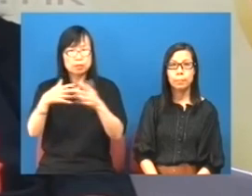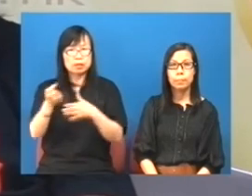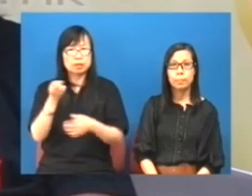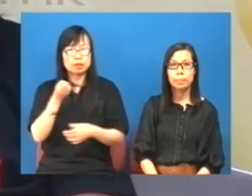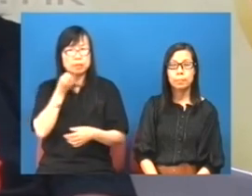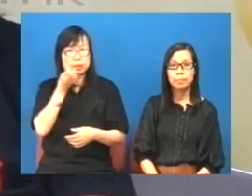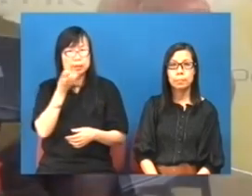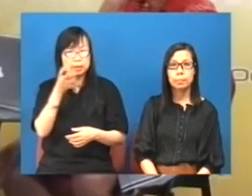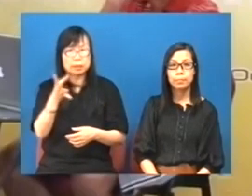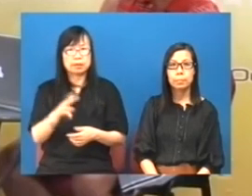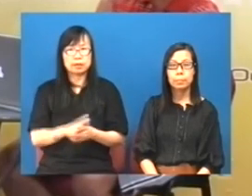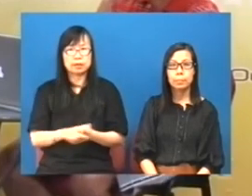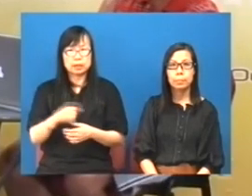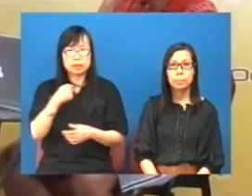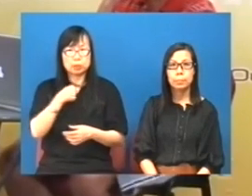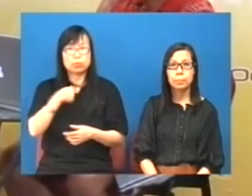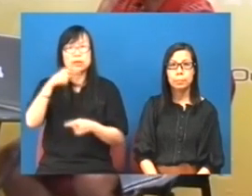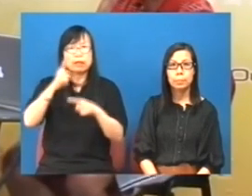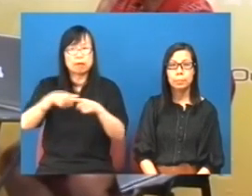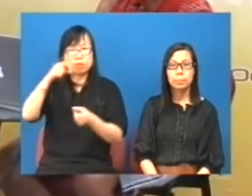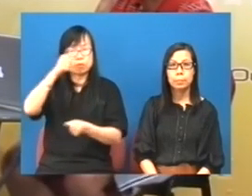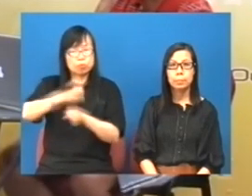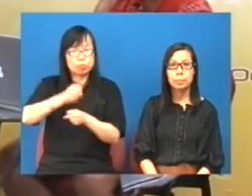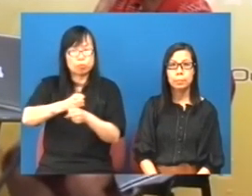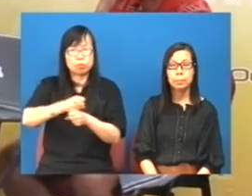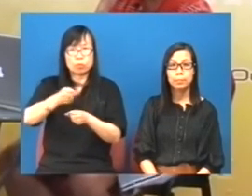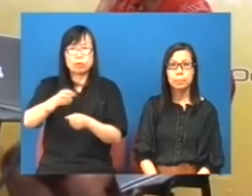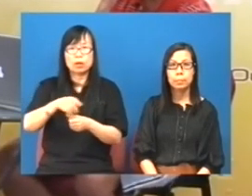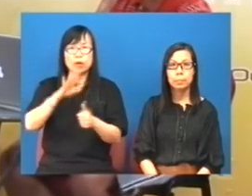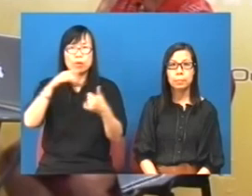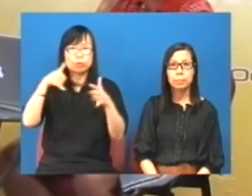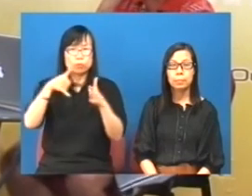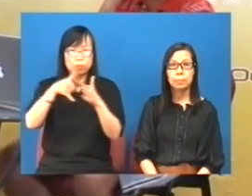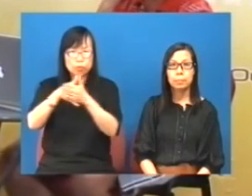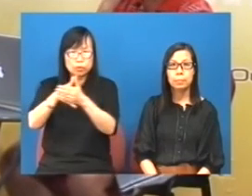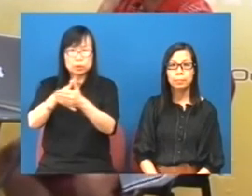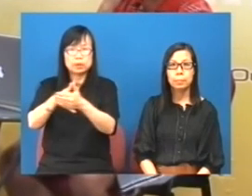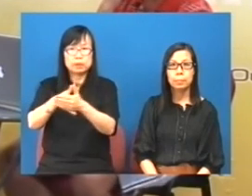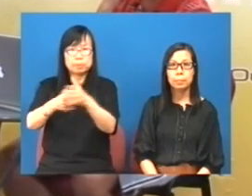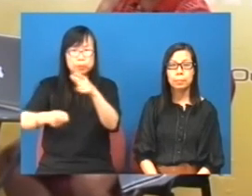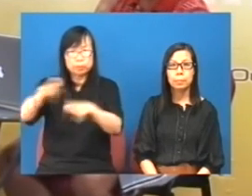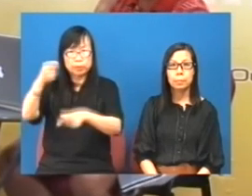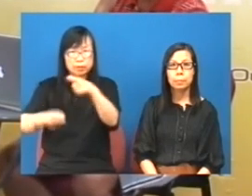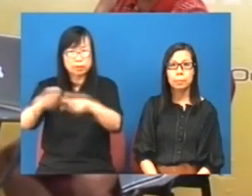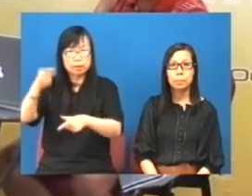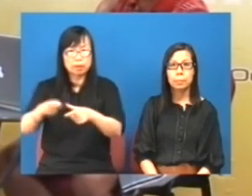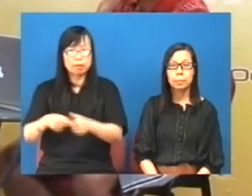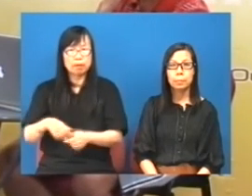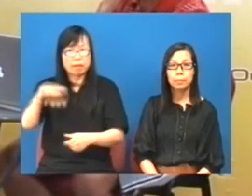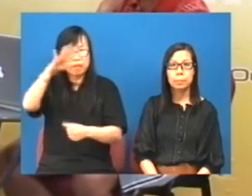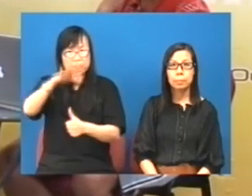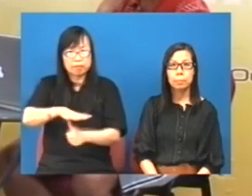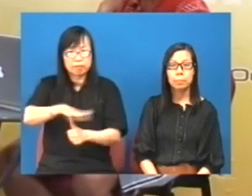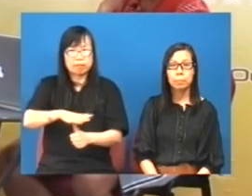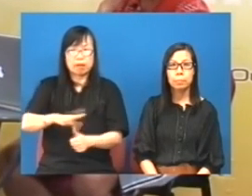向一個原本應該執行職務去阻止不公義即是打壓法輪功